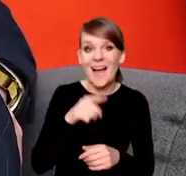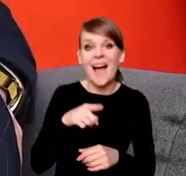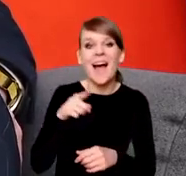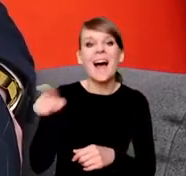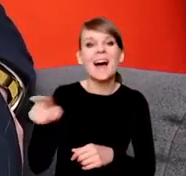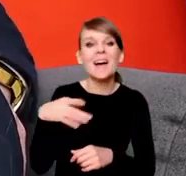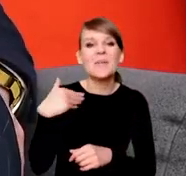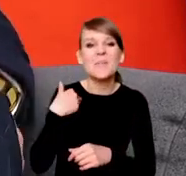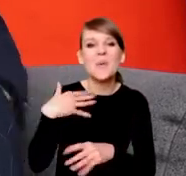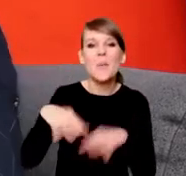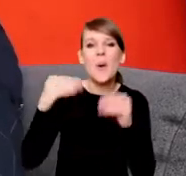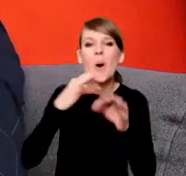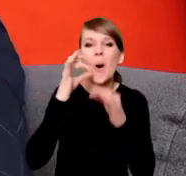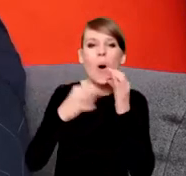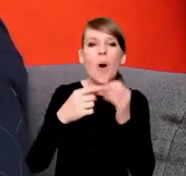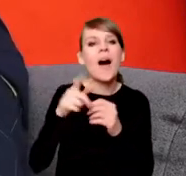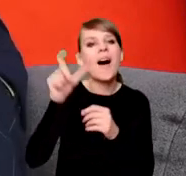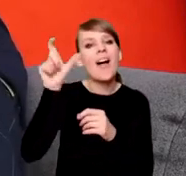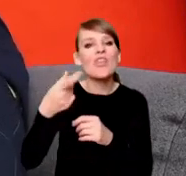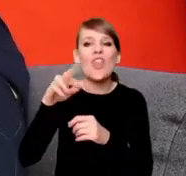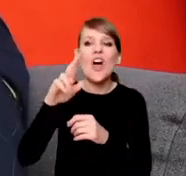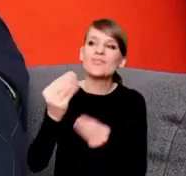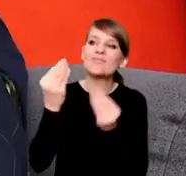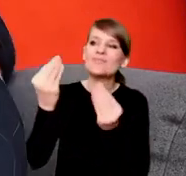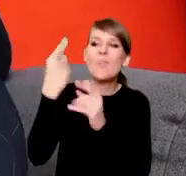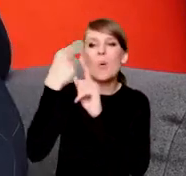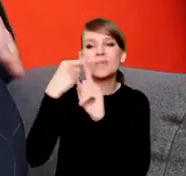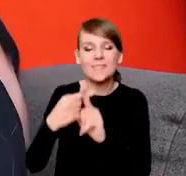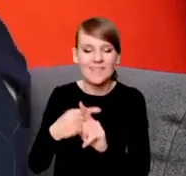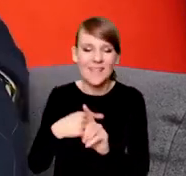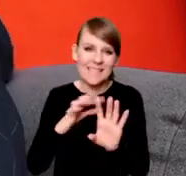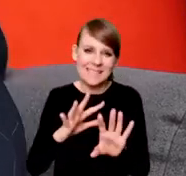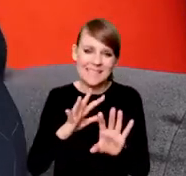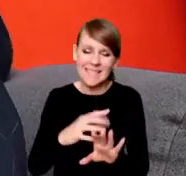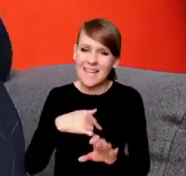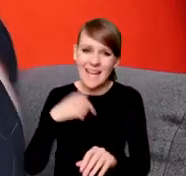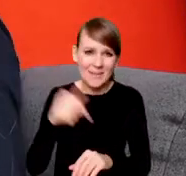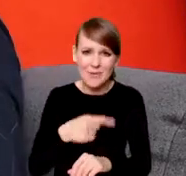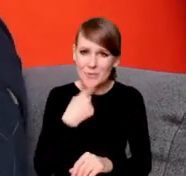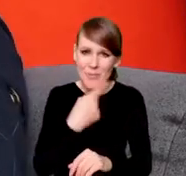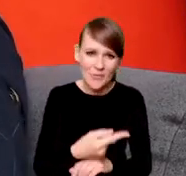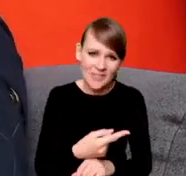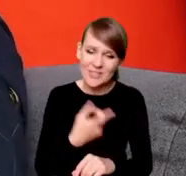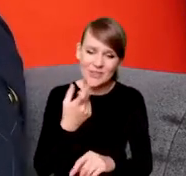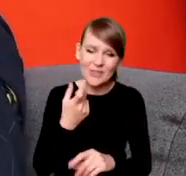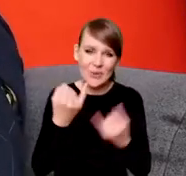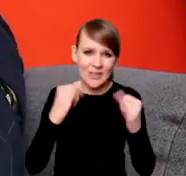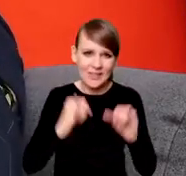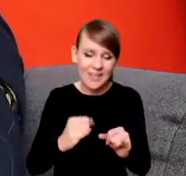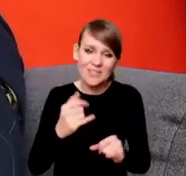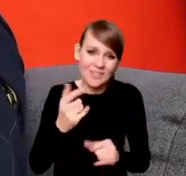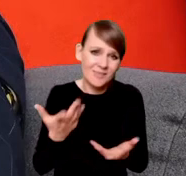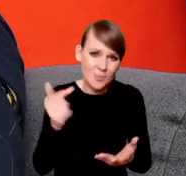tutaj w pierwszej wypowiedzi powiedział i muszę o tym powiedzieć, bo myślę, że akurat na tym forum, zwłaszcza w kontekście tych wszystkich dyskusji,